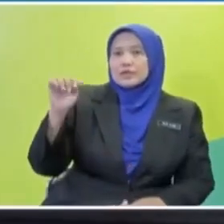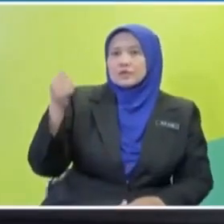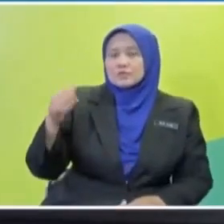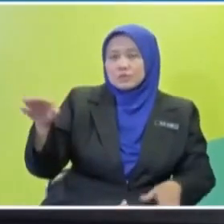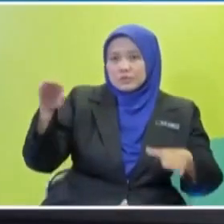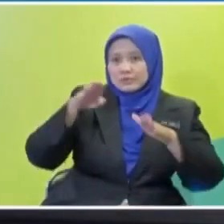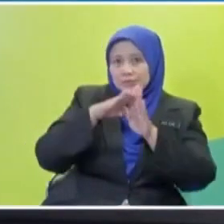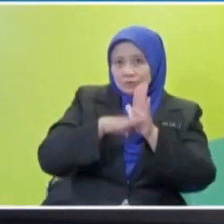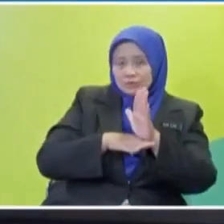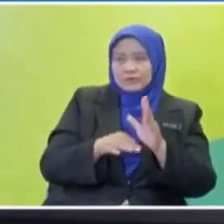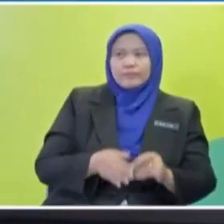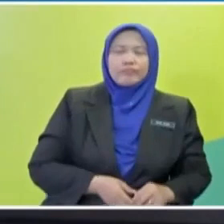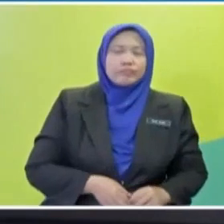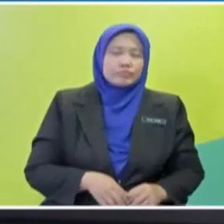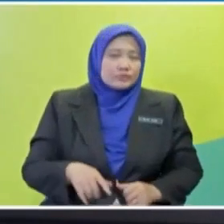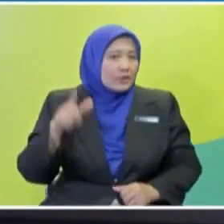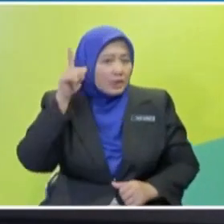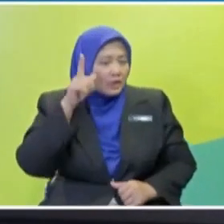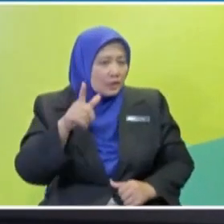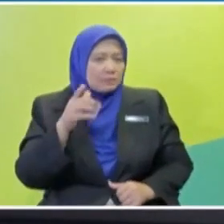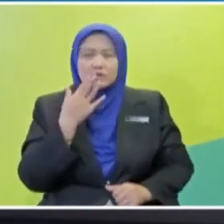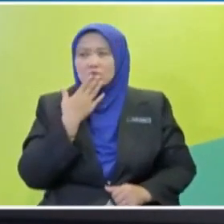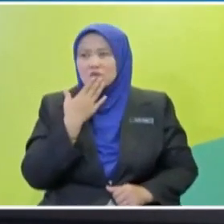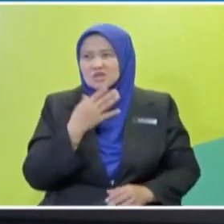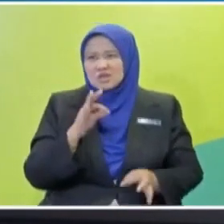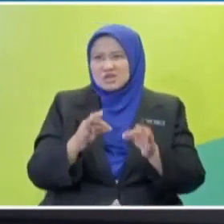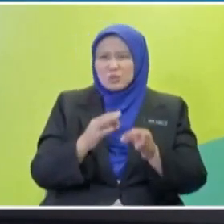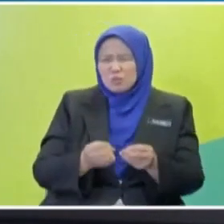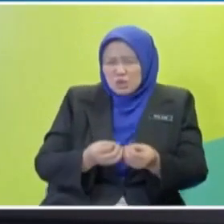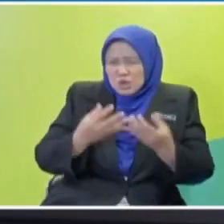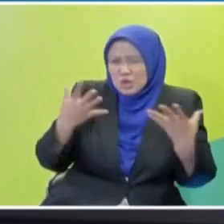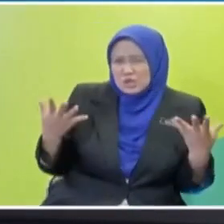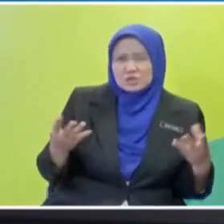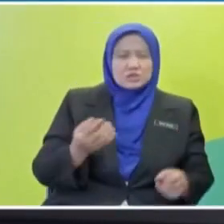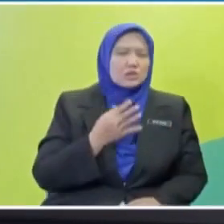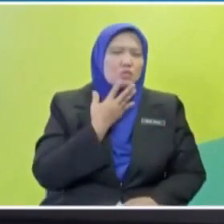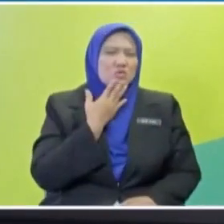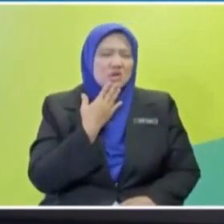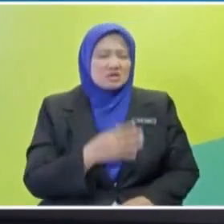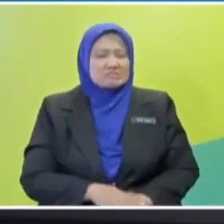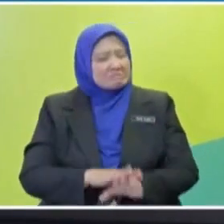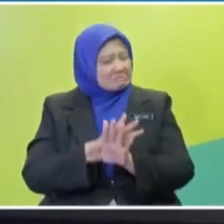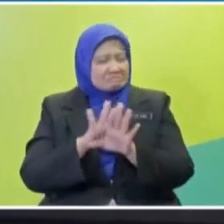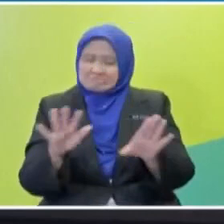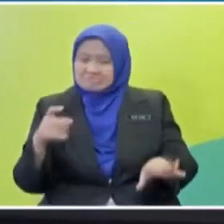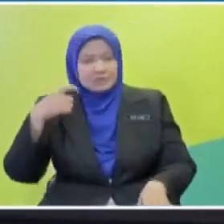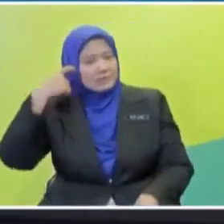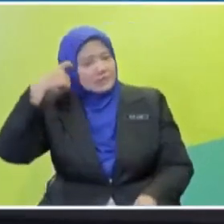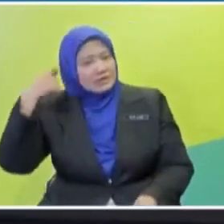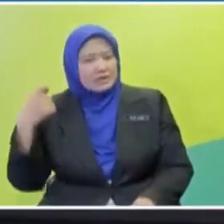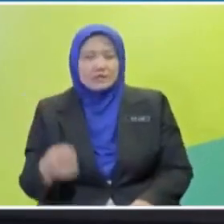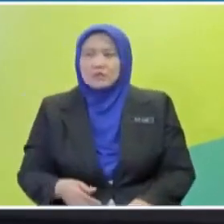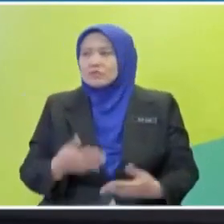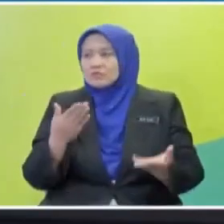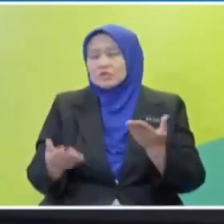warna yang terlalu banyak pun dia akan jadi serabutlah kita punya hasil. Okey, jadi tak menarik, terlalu banyak warna. Okey, jadi kita mungkin kita